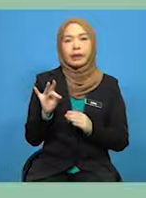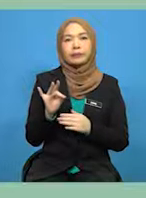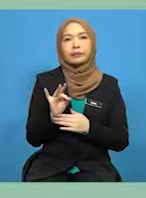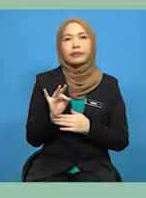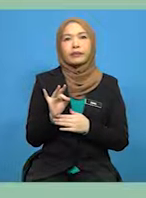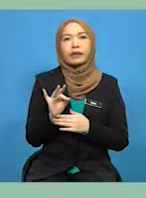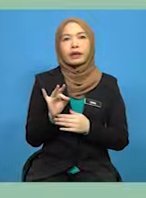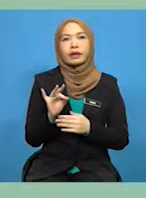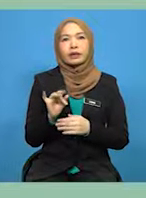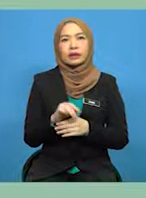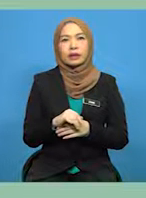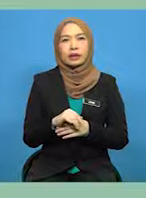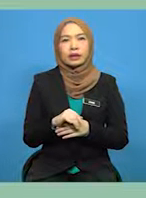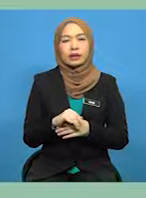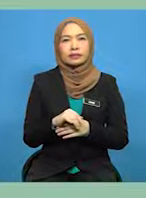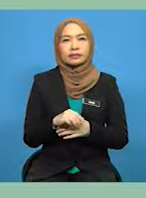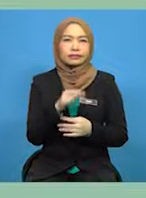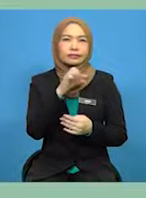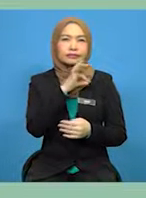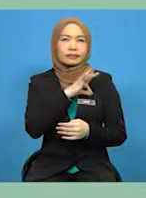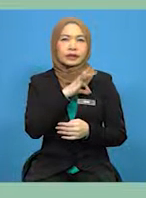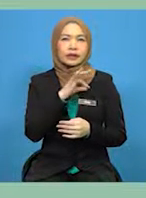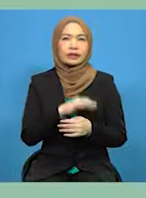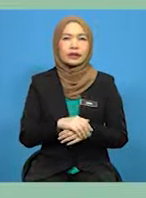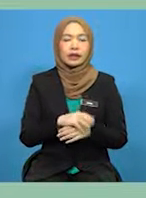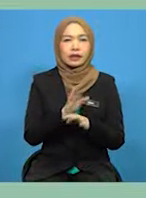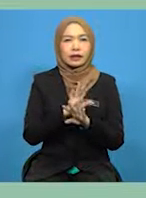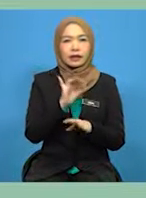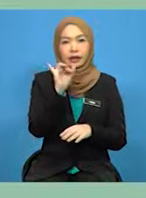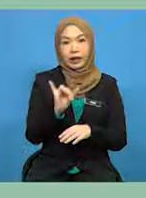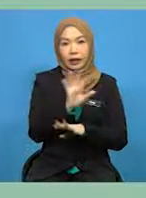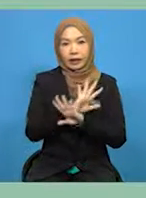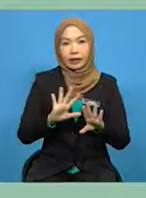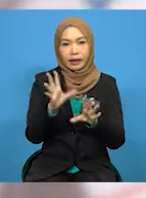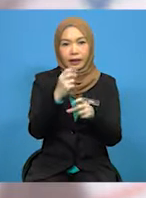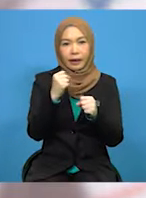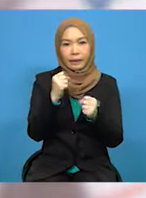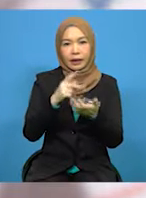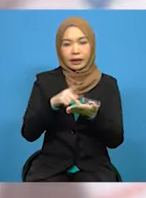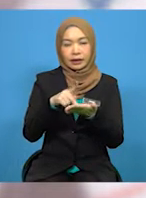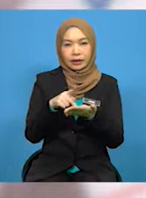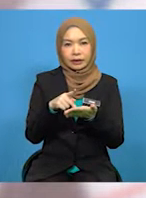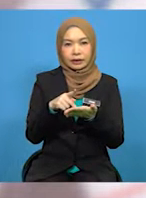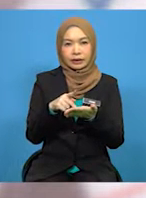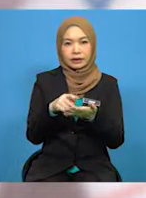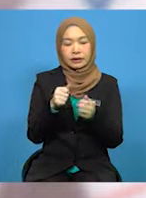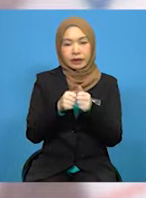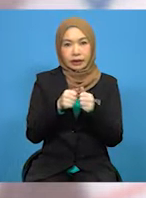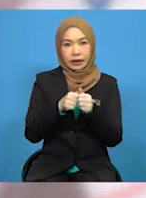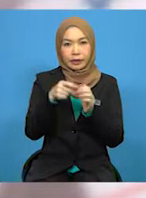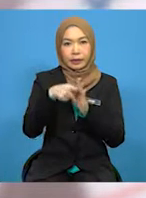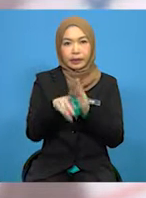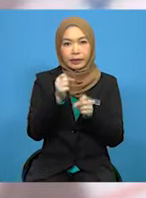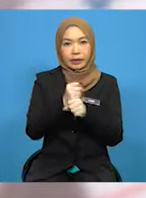masalah ganjaran bukan wang yang tidak diambil kira. Setiap